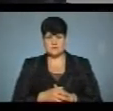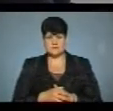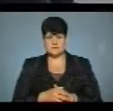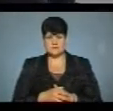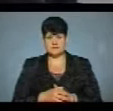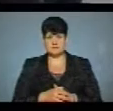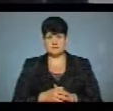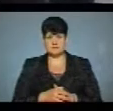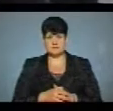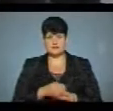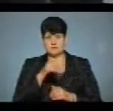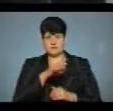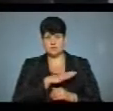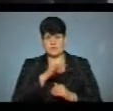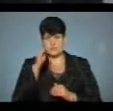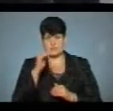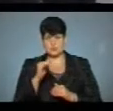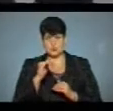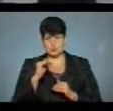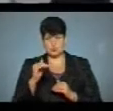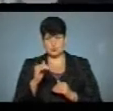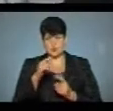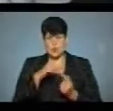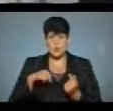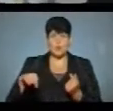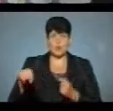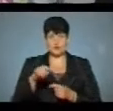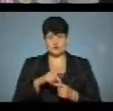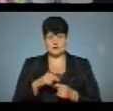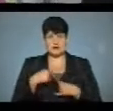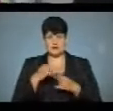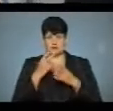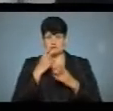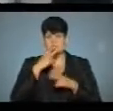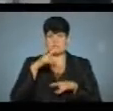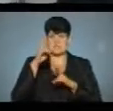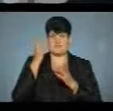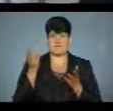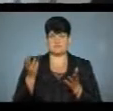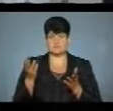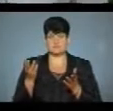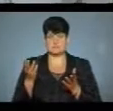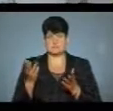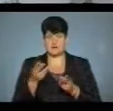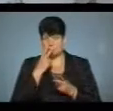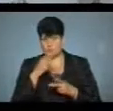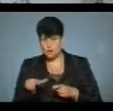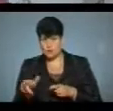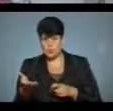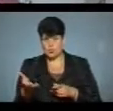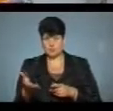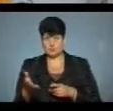А та була занизько опущена, кольцо, я ж не міг дивитися наверх, правильно? Дивився на дорогу, а тут